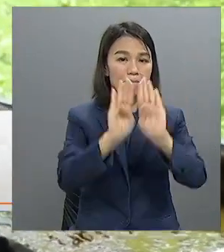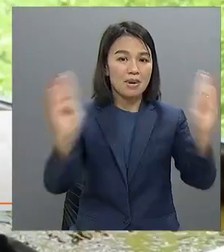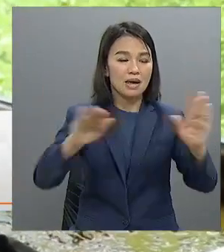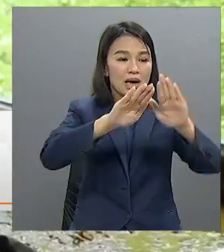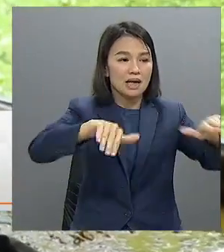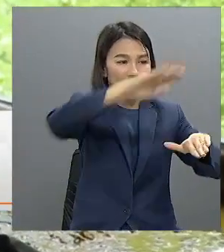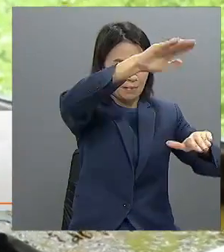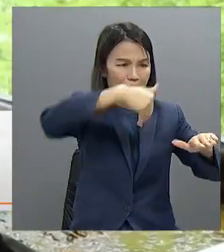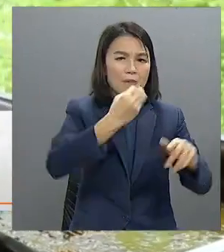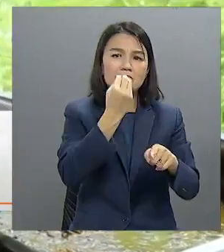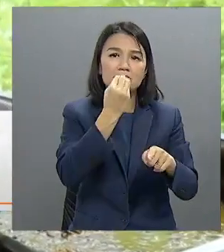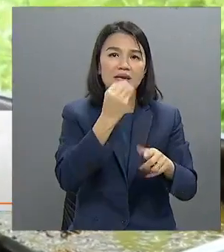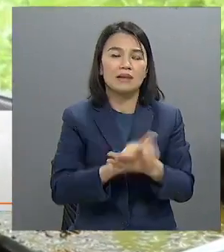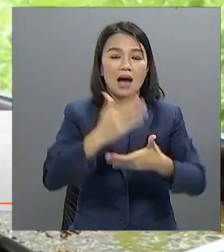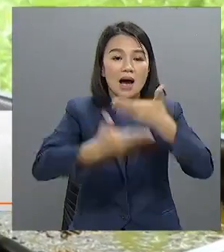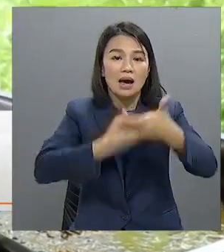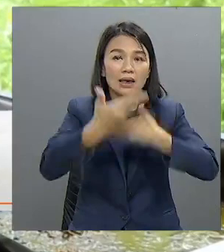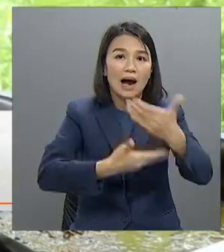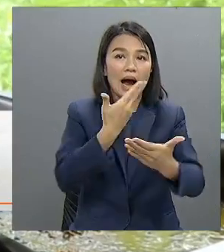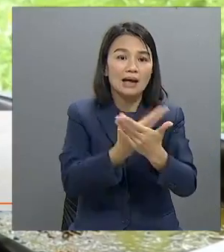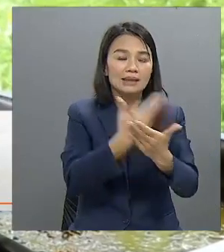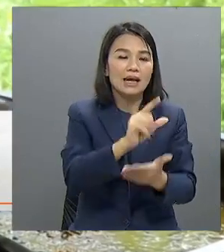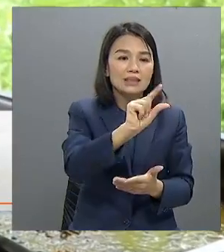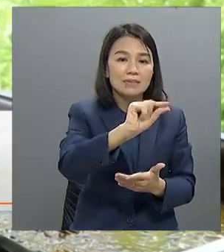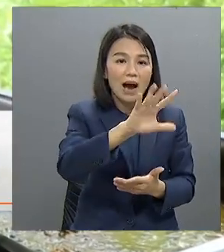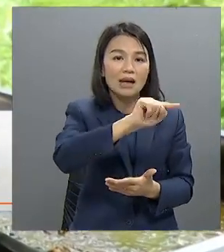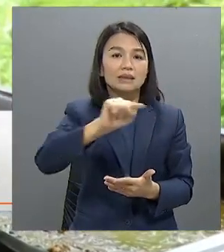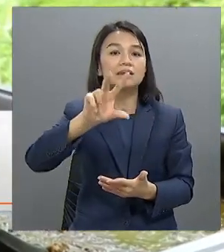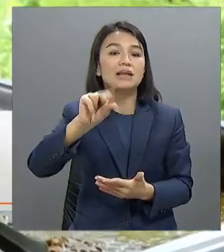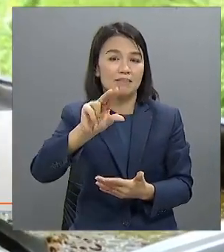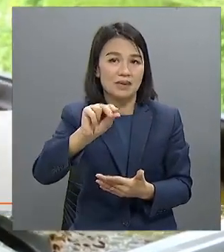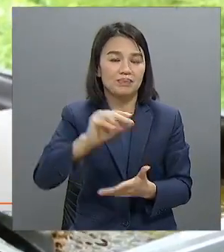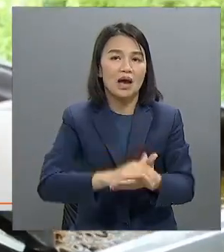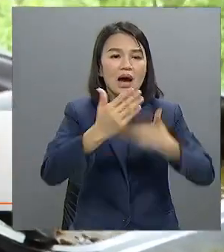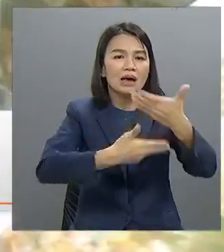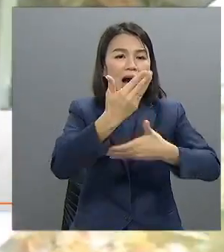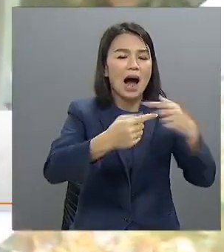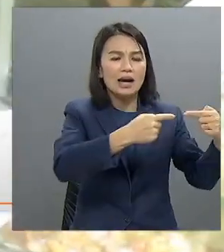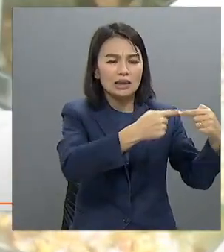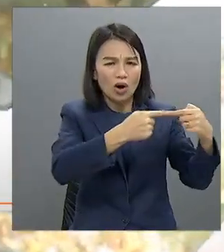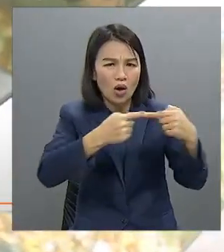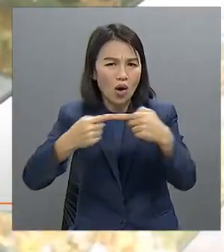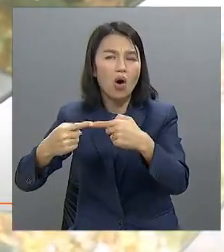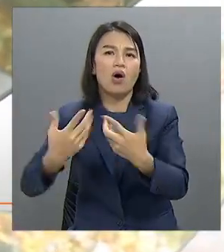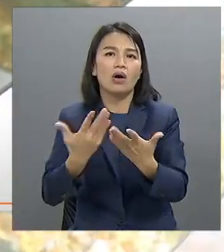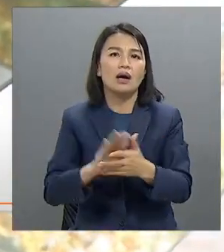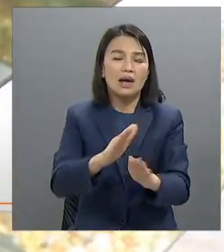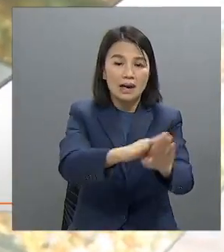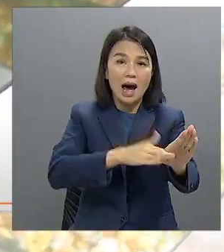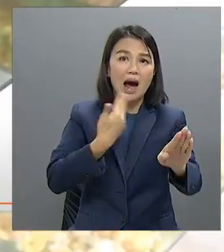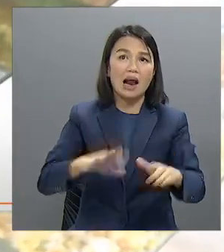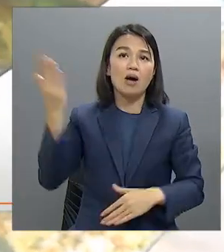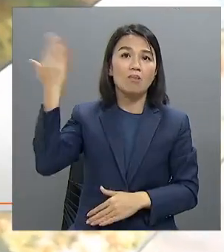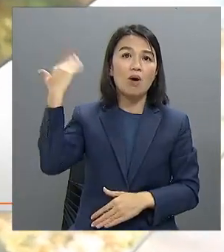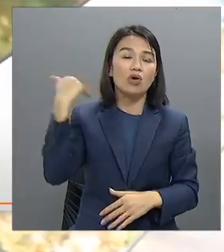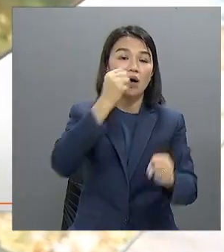ต่ก็ขายอยู่ที่ราคาจานละ25-30 บาทแล้วก็ขายมานานกว่า32ปีนี่คือตอนนั้นคุณครูเปิดตอนที่ยังรับราช